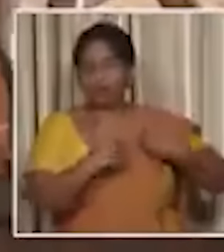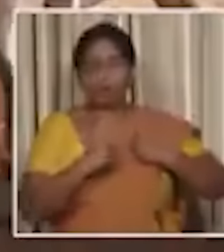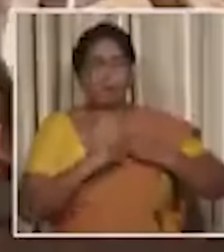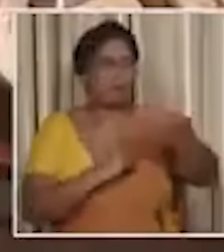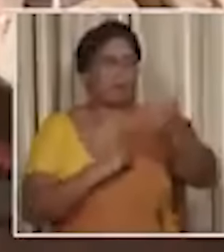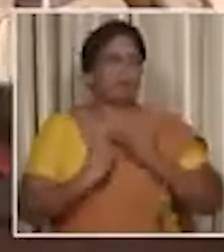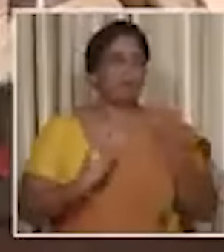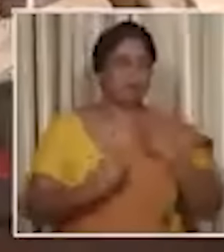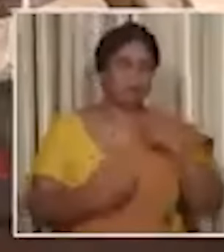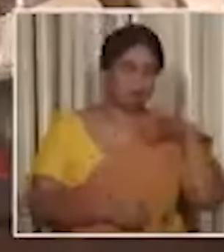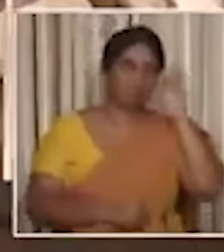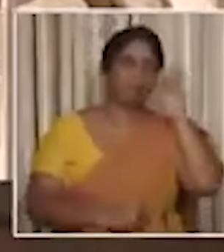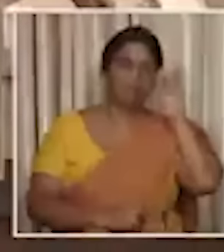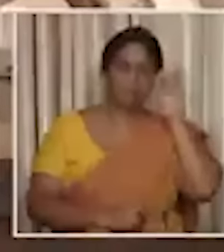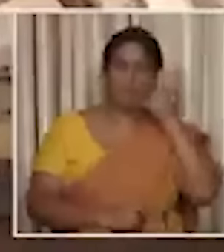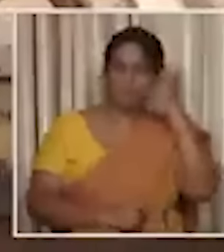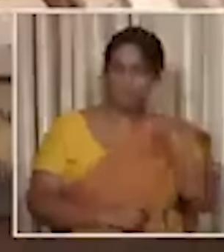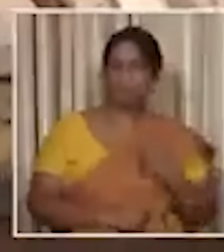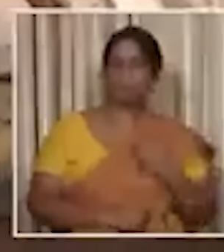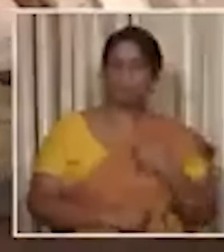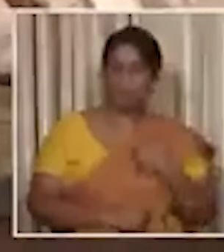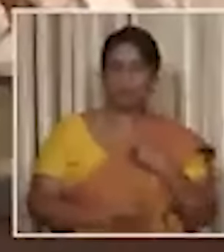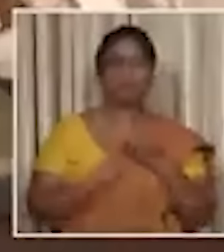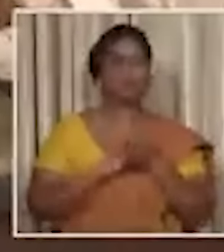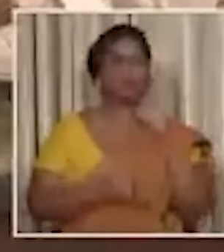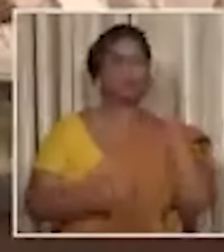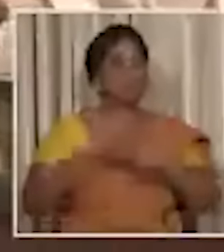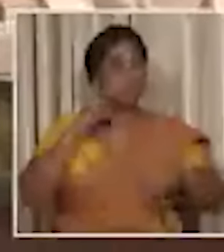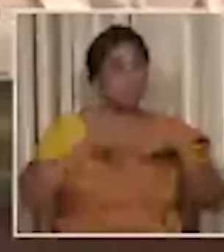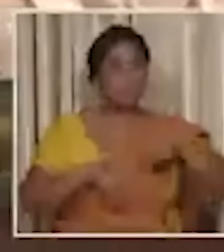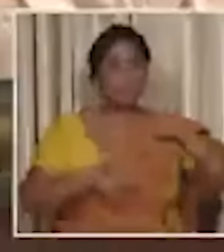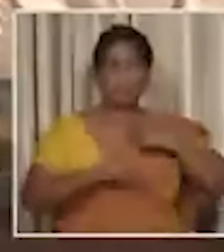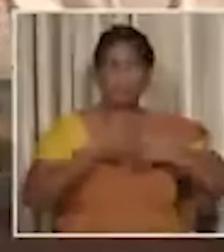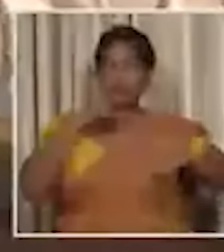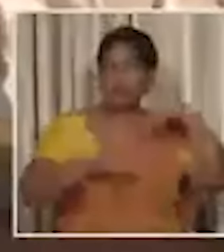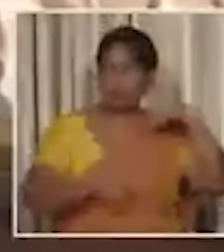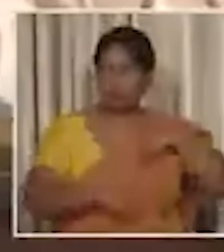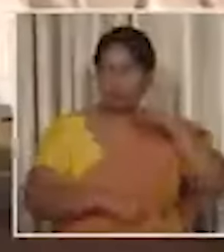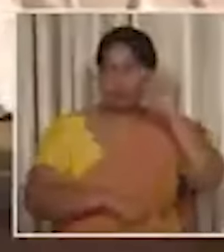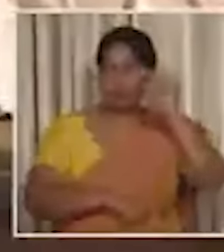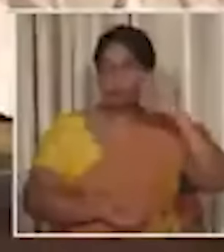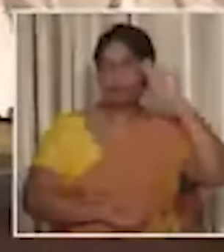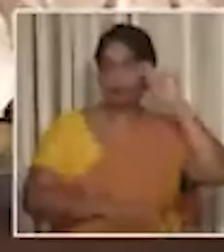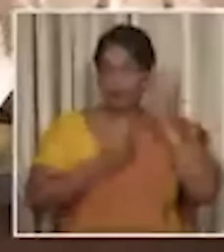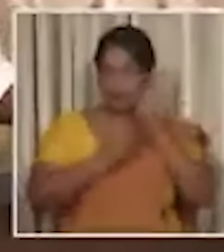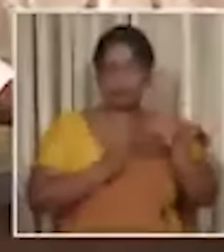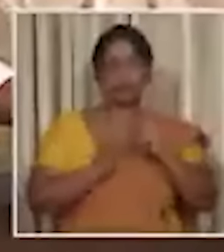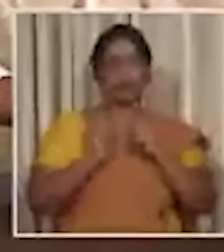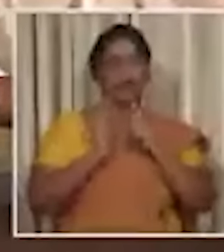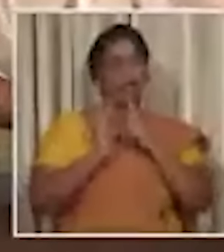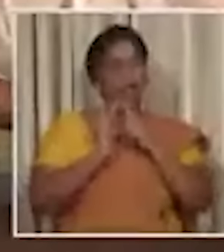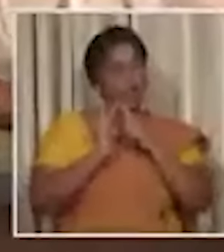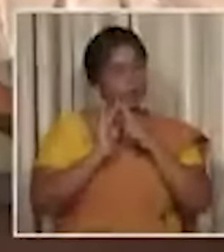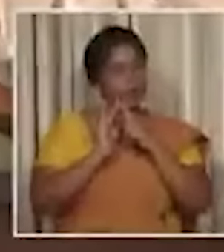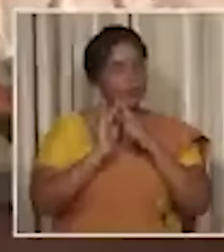பாரிய செலவை செய்ய வேண்டிய நிலைமைக்கு மக்கள் தள்ளப்பட்டு இருக்கின்றார்கள். அதன் நெருக்கடிக்கு மக்கள் முகம் கொடுத்திருக்கின்றார்கள். எனவே எமது